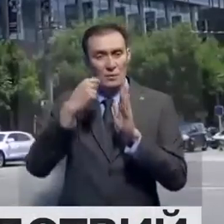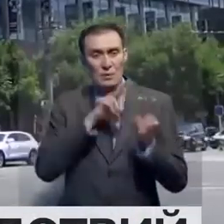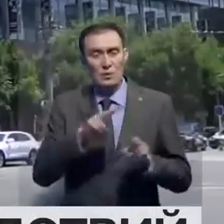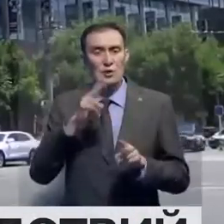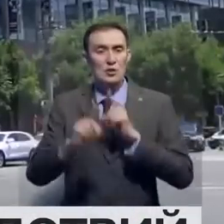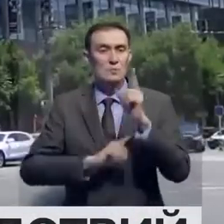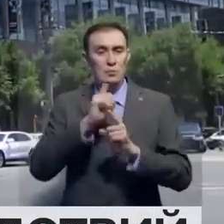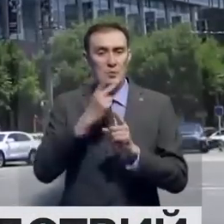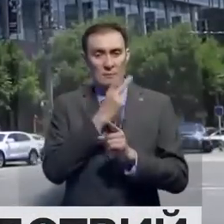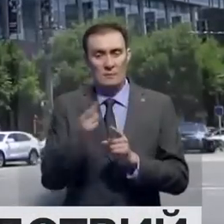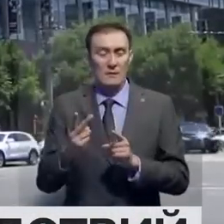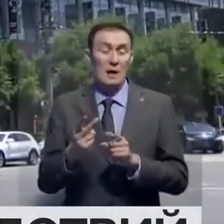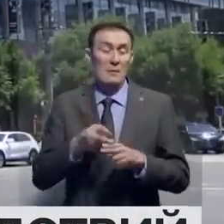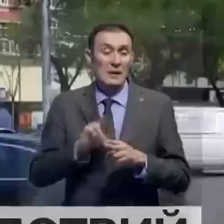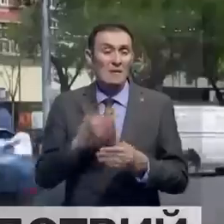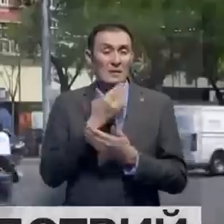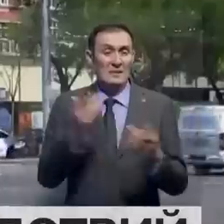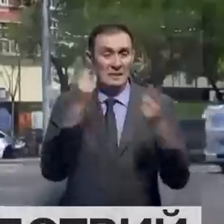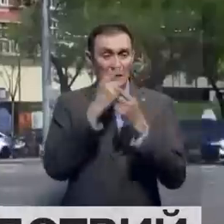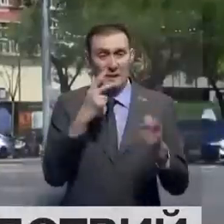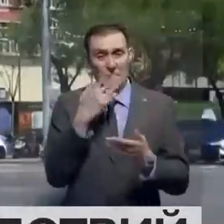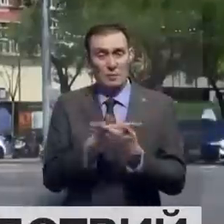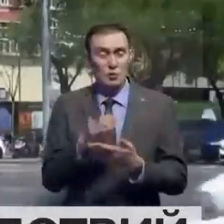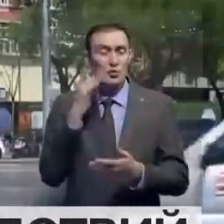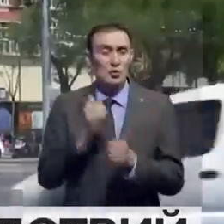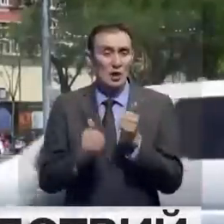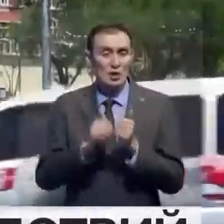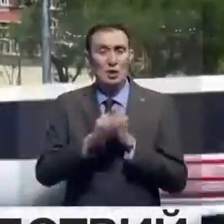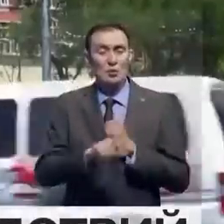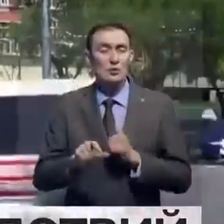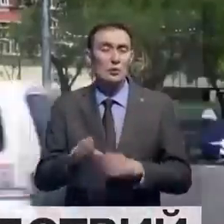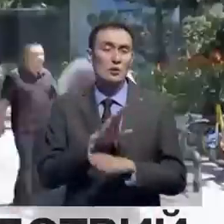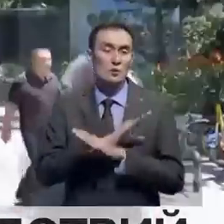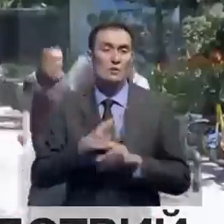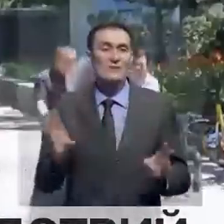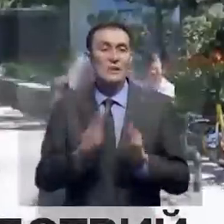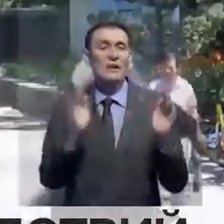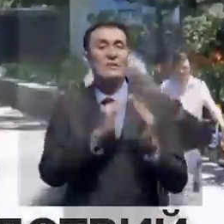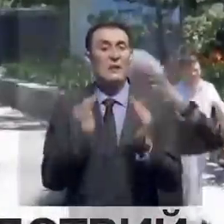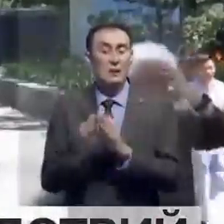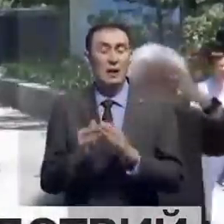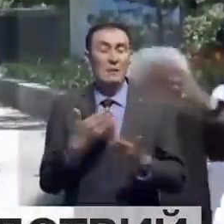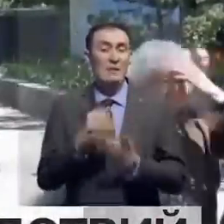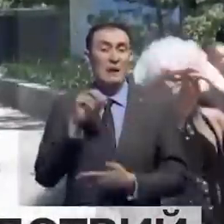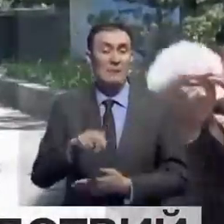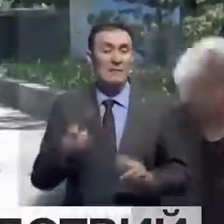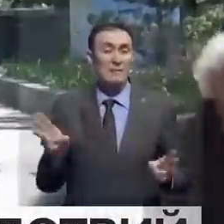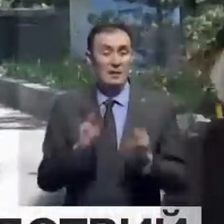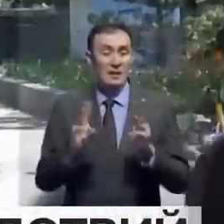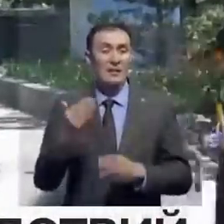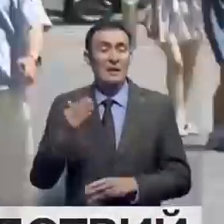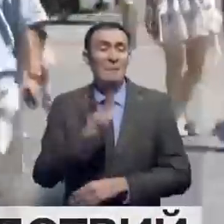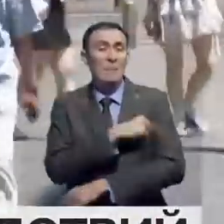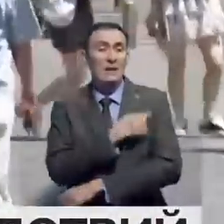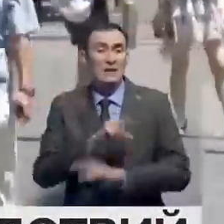спутниковый мониторинг опасных зон при этом последние данные показывают что чаще люди гибнут от возгораний в зданиях примеру только в апреле пожаре в одной из